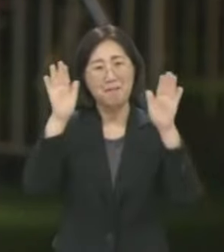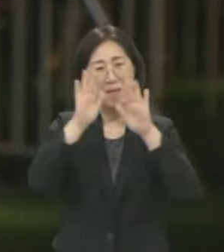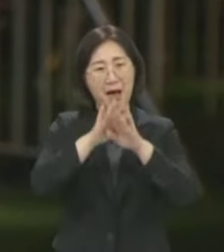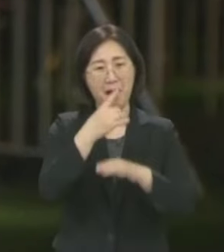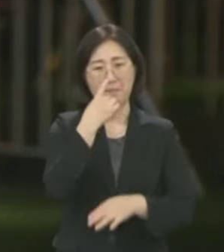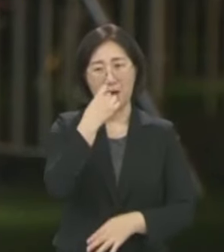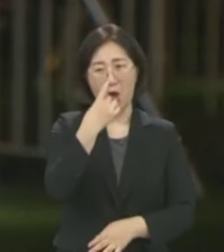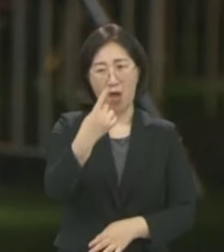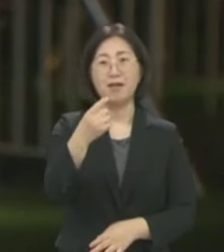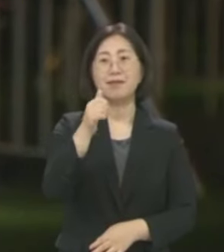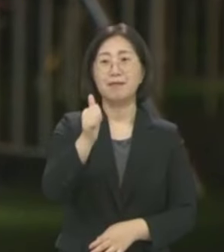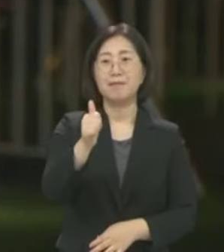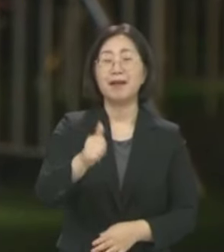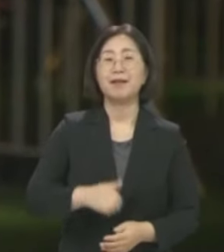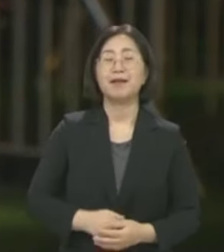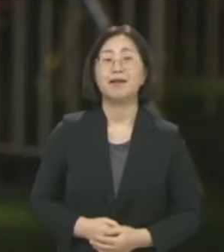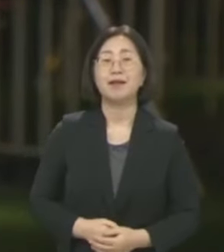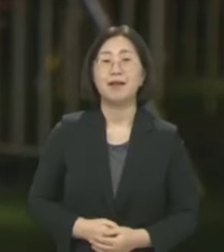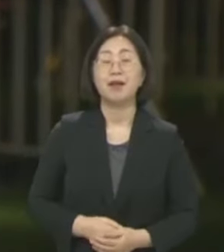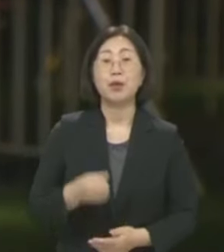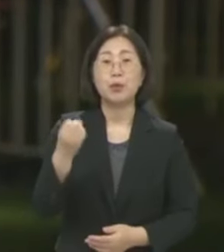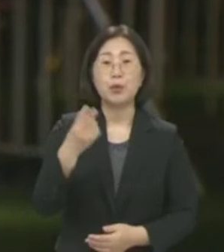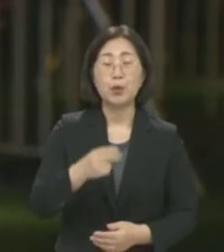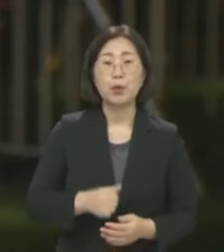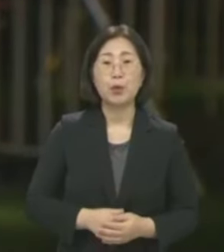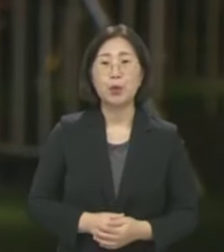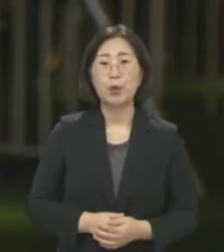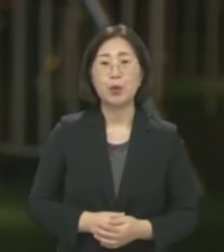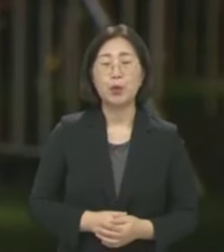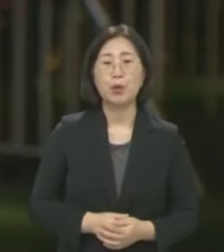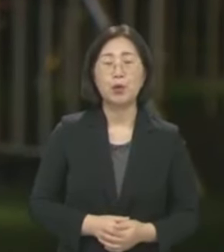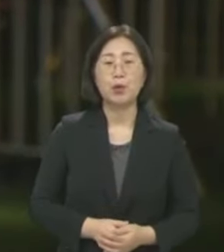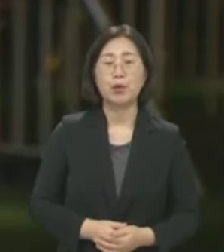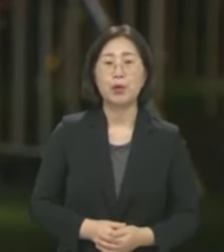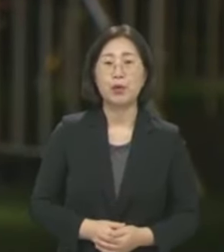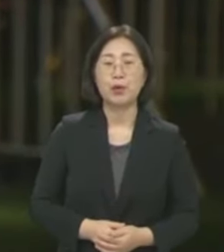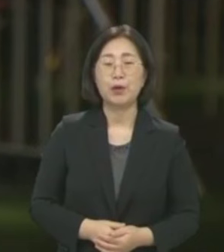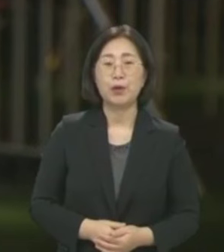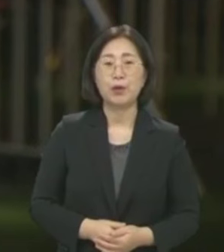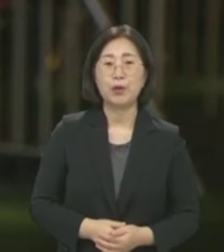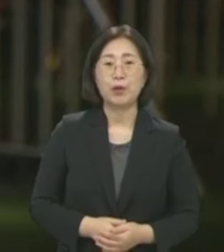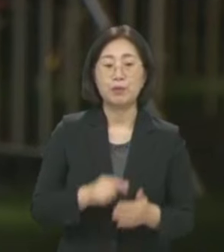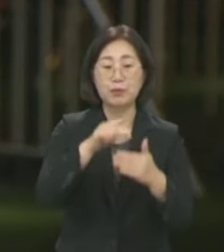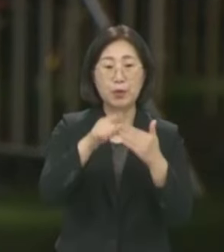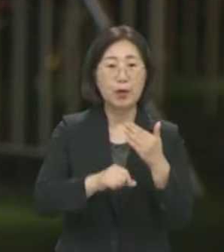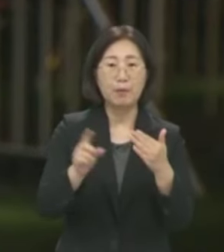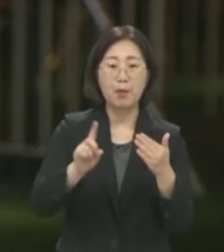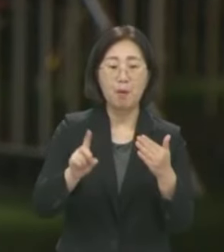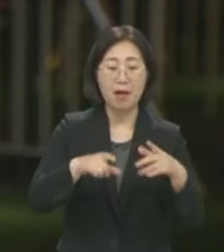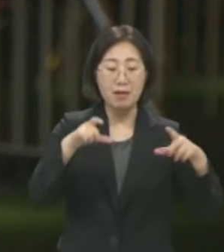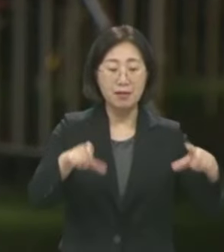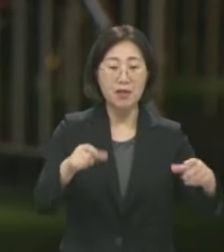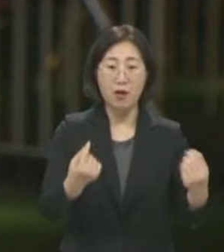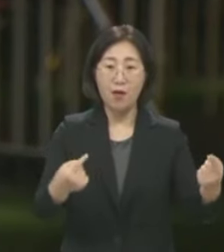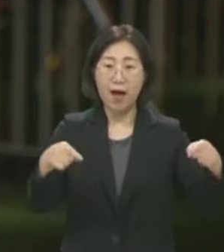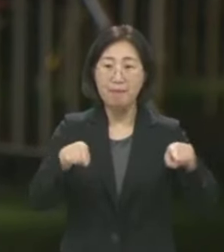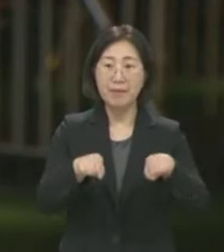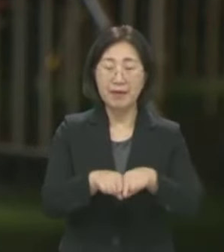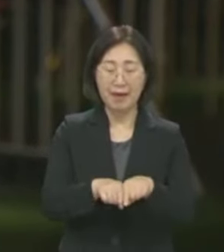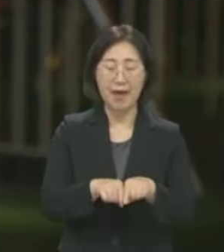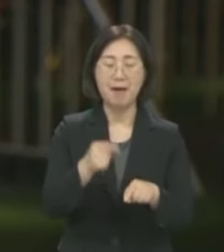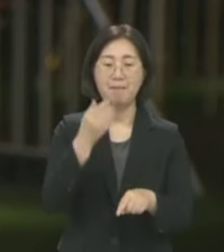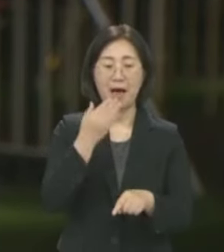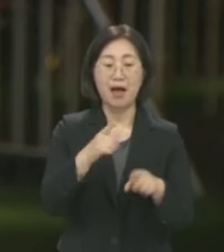되고요. 또 무엇보다도 차별화된 거 한 가지 킬러 콘텐츠라고 한다면 지역과 함께하는 지역민과